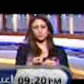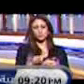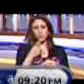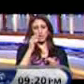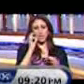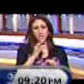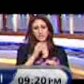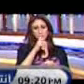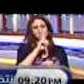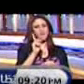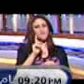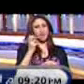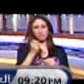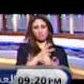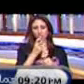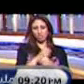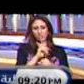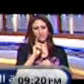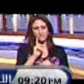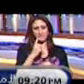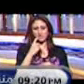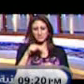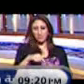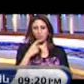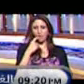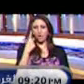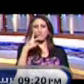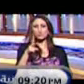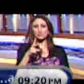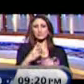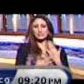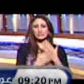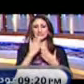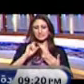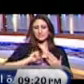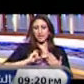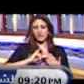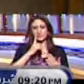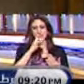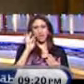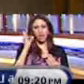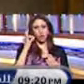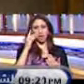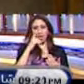ده غير صالح اصلا في القرن ال21 ان انا ادرس لطلبه ثانوي عام.